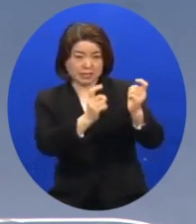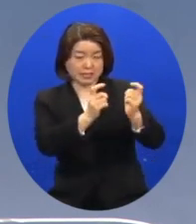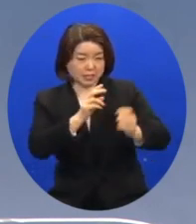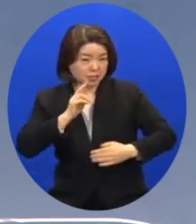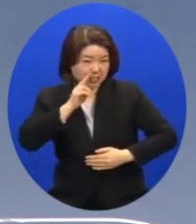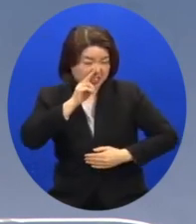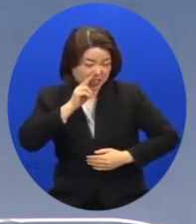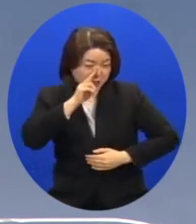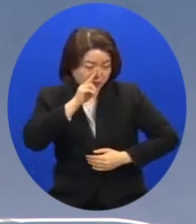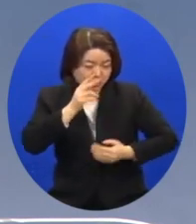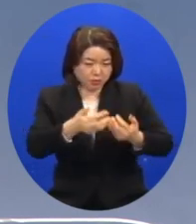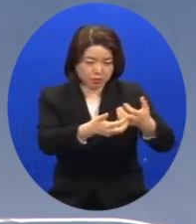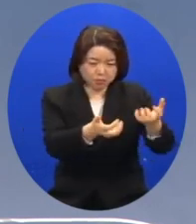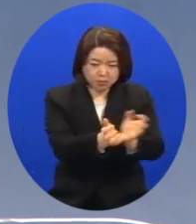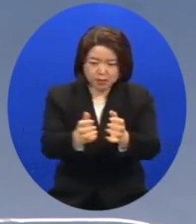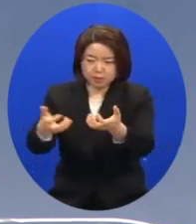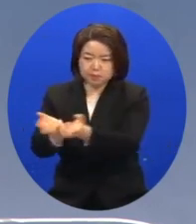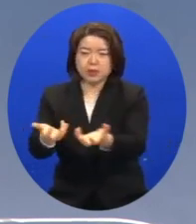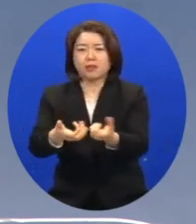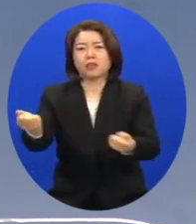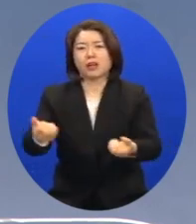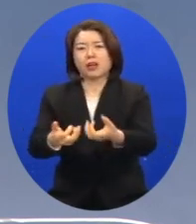나누어서 싸우는 것입니다